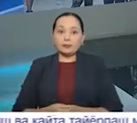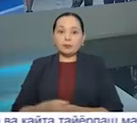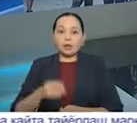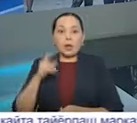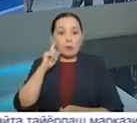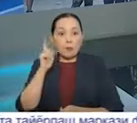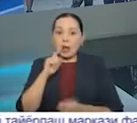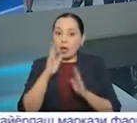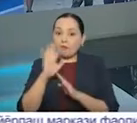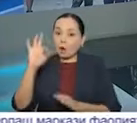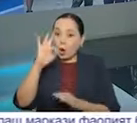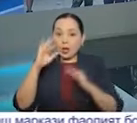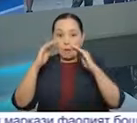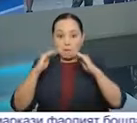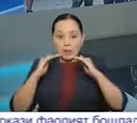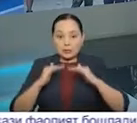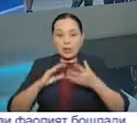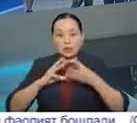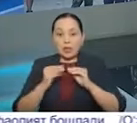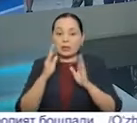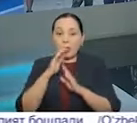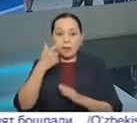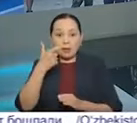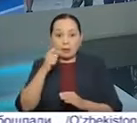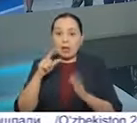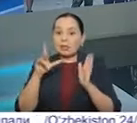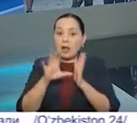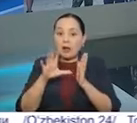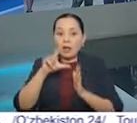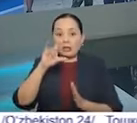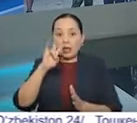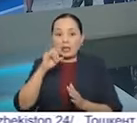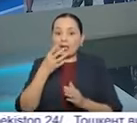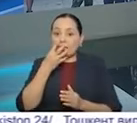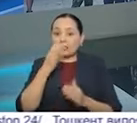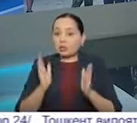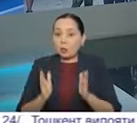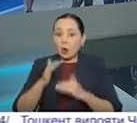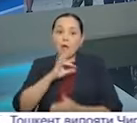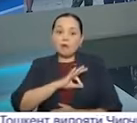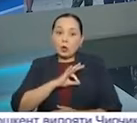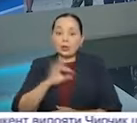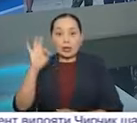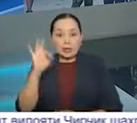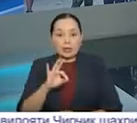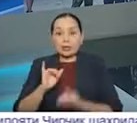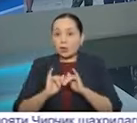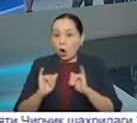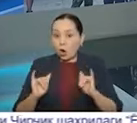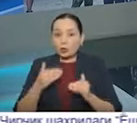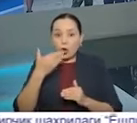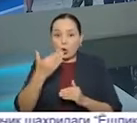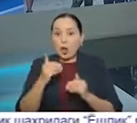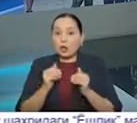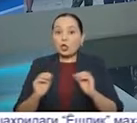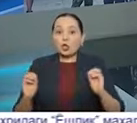Ma'lumki, havo haroratining pasayishi natijasida tabiiy gaz, elektr energiyasi ko'magida isitish moslamalaridan foydalanish keskin ortadi va ular